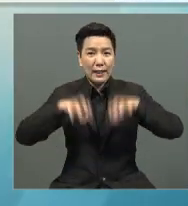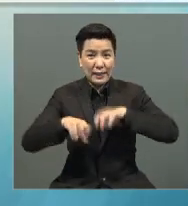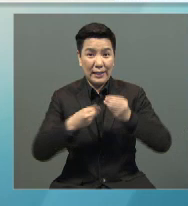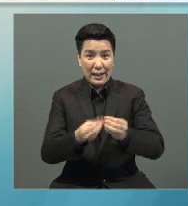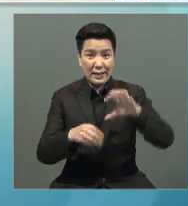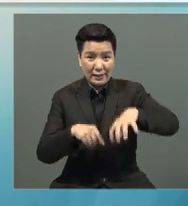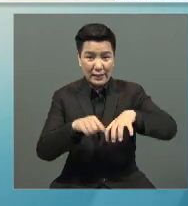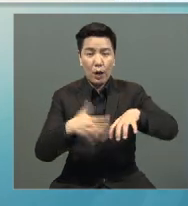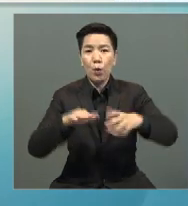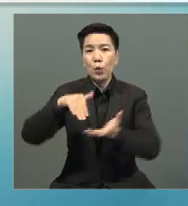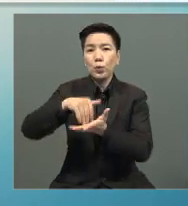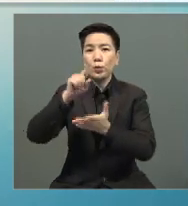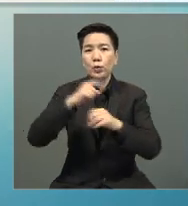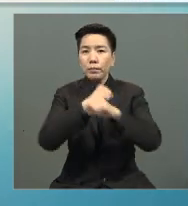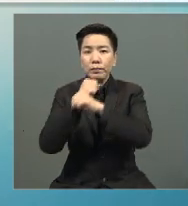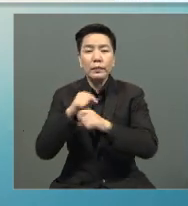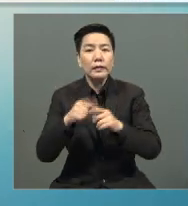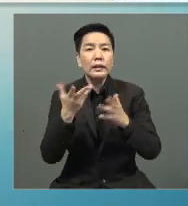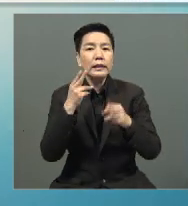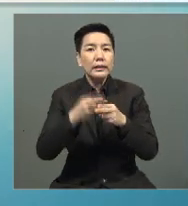คอทันทีหรือการสถานที่กับกันที่รัฐจัดให้กับ0กับกันที่มีแรงงานต่างชาติที่เข้าเมืองจะผิดกฎหมายนะครับจะเป็นป้ายสีเหลืองๆกำกับเอาไว้นะครับจะเกิดที่ต่างจังหวัดเกือบทั้งสิ้นเลยนะครับก็ทำให้วันนี้ตัวเลขเรามาอยู่ที่ตรงนี้นะครับก็วันนี้เท่ากับว่ายังไม่พบการติดเชื้อในรายที่เป็นปกติที่เราเห็นกันไปในพื้นที่ของประเทศไทยแต่เห็นอยู่ในเฉพาะสถานที่กับการที่รัฐจัดให้นะครับมาดูในรายละเอียดของกราฟอัดไปนะครับก็จะเห็นแนวโน้มนะครับที่เส้นสีน้ำเงินข้างบนสุดสีม่วง